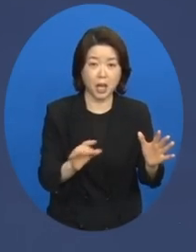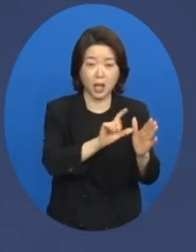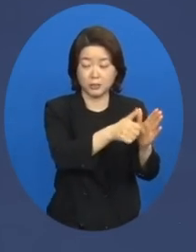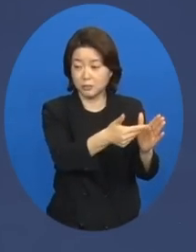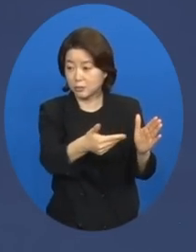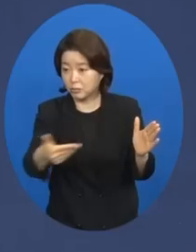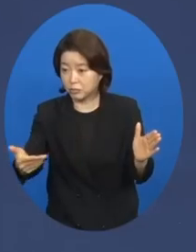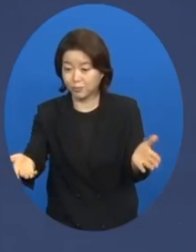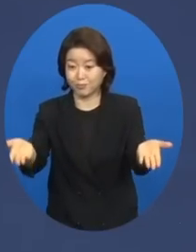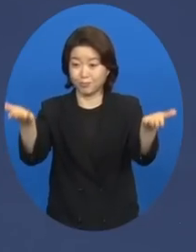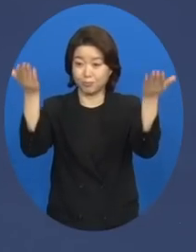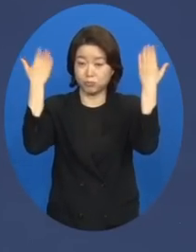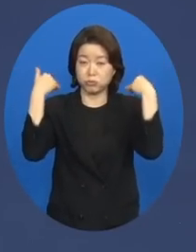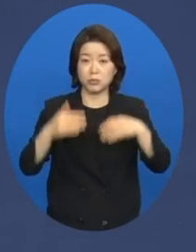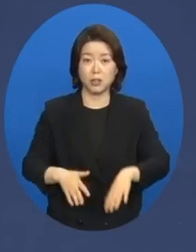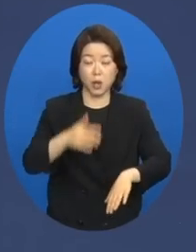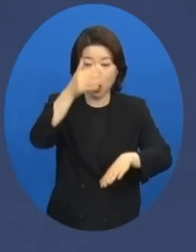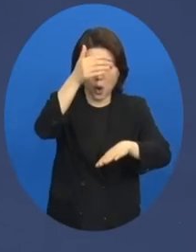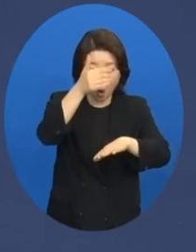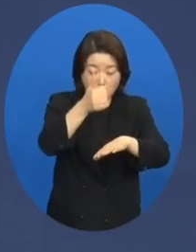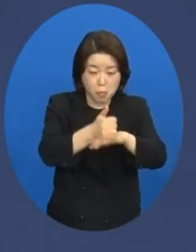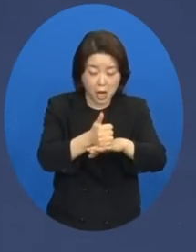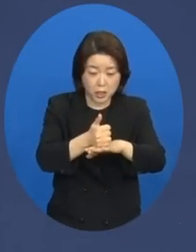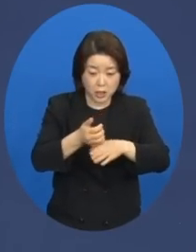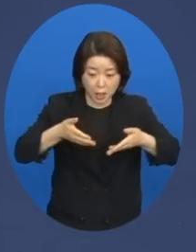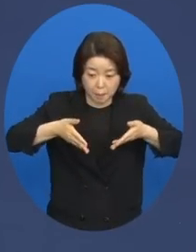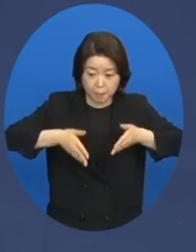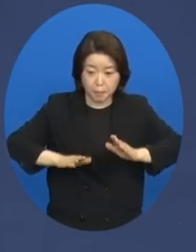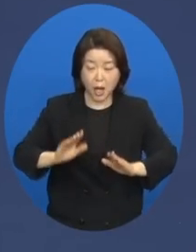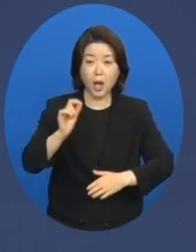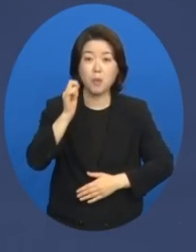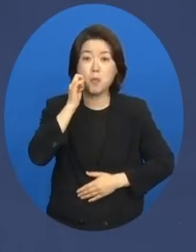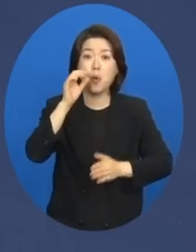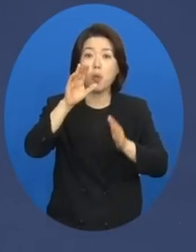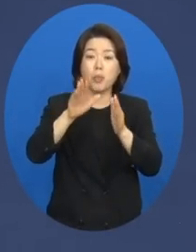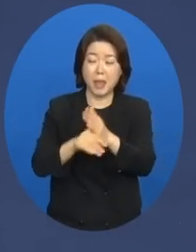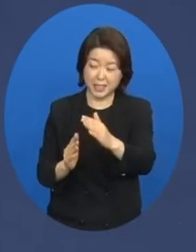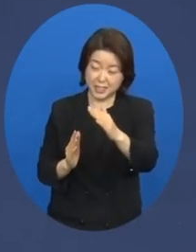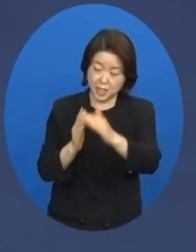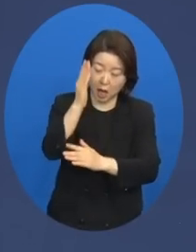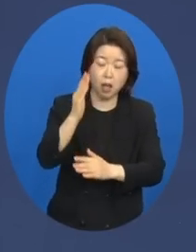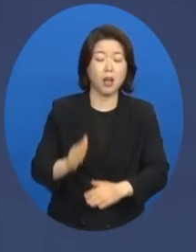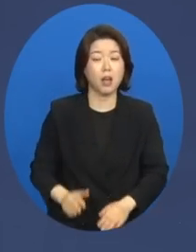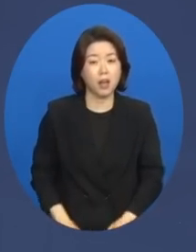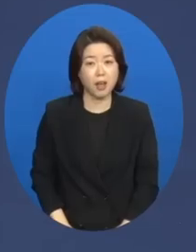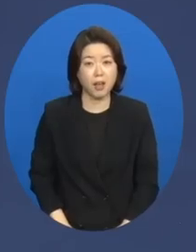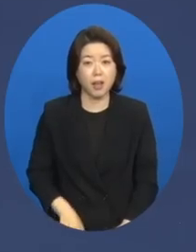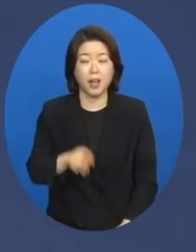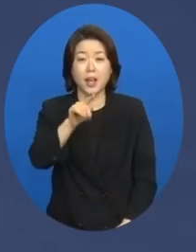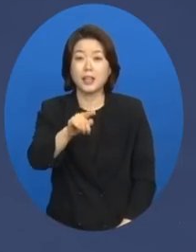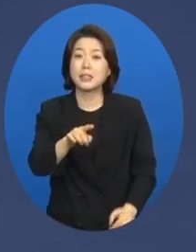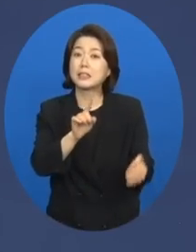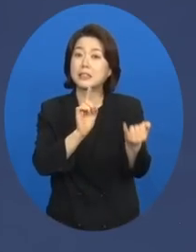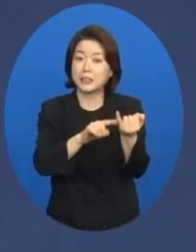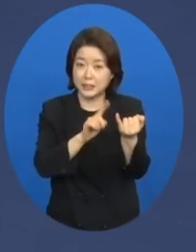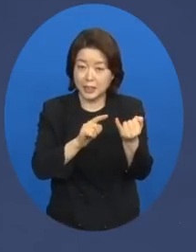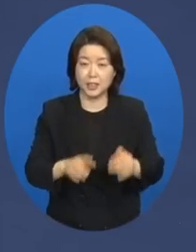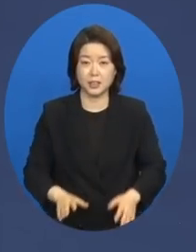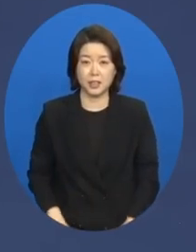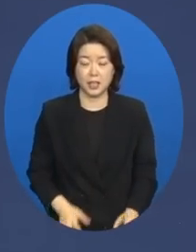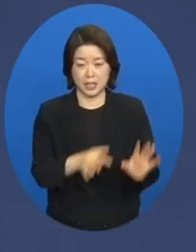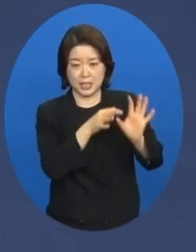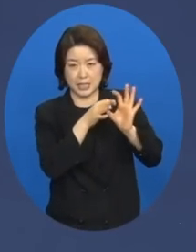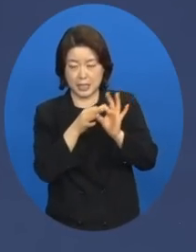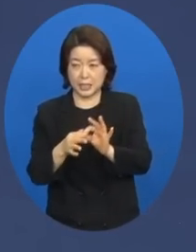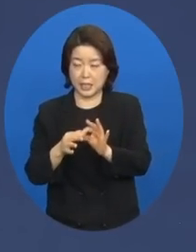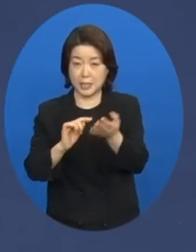지나가고 나중에는 생리적으로 불가능한 때를 넘어설 때까지 주님이 그에게 계속